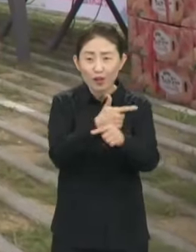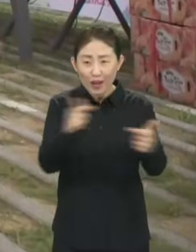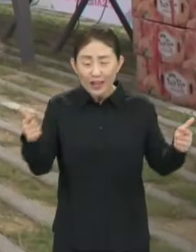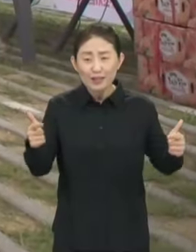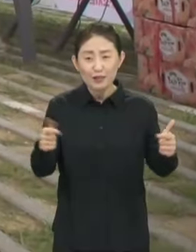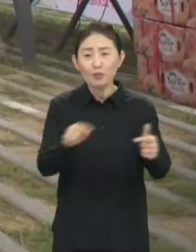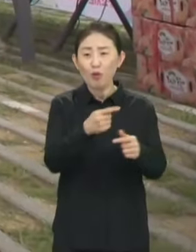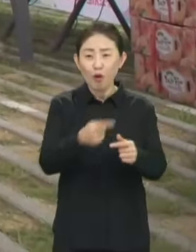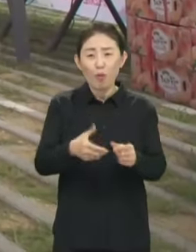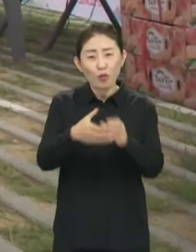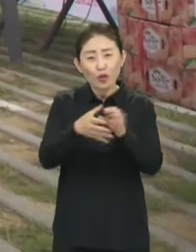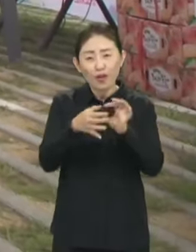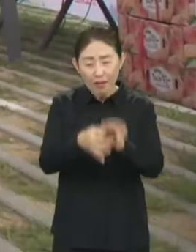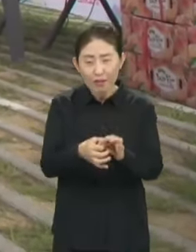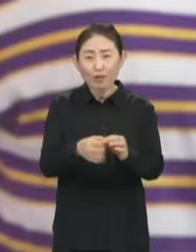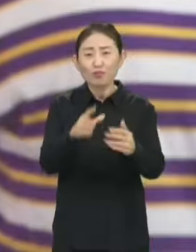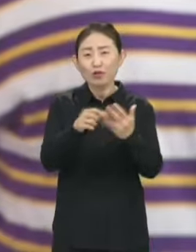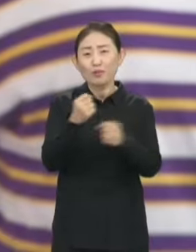다양한 행사도 함께 진행됩니다